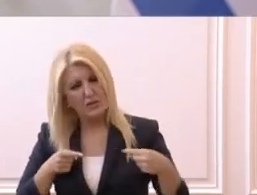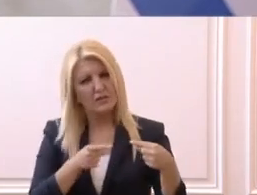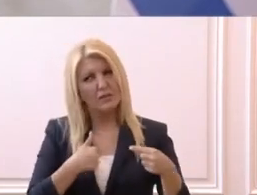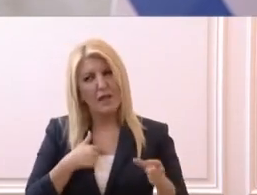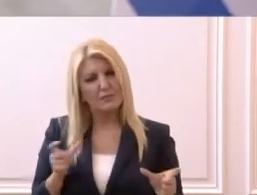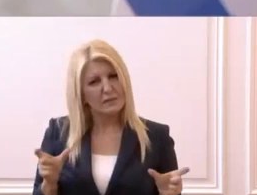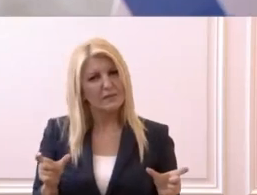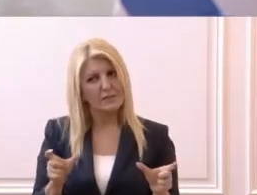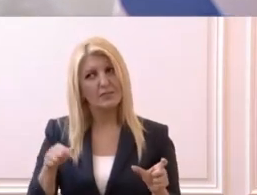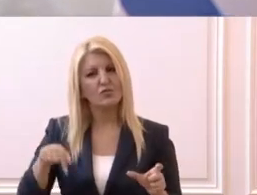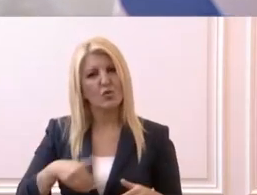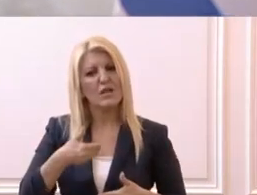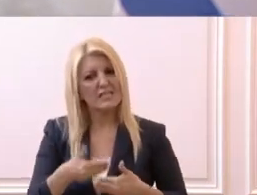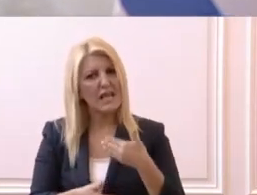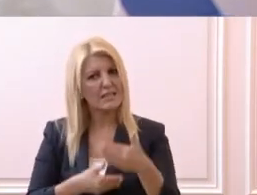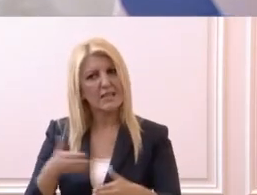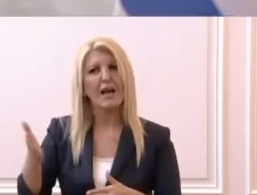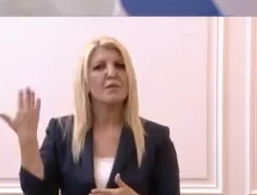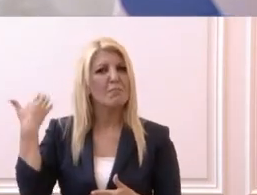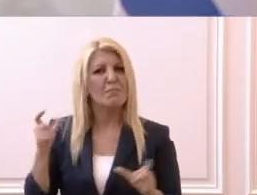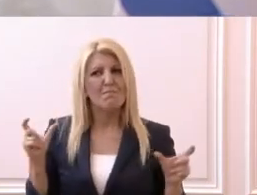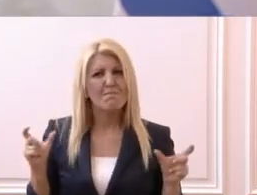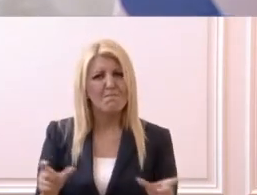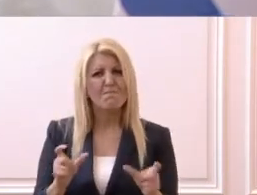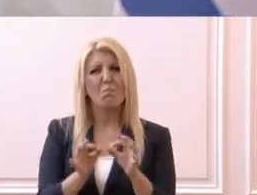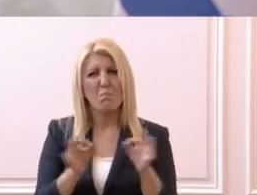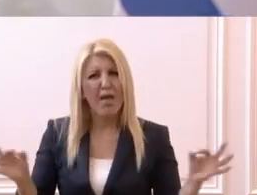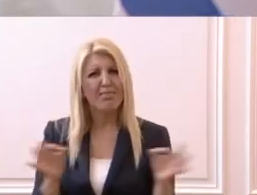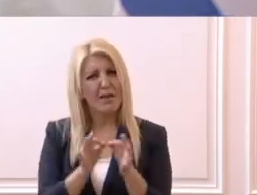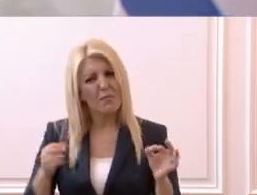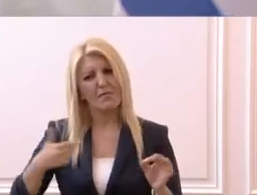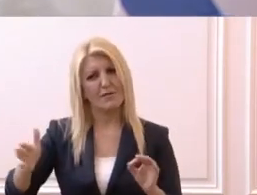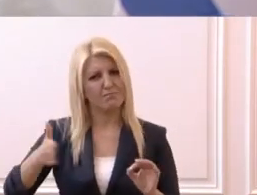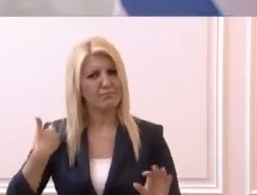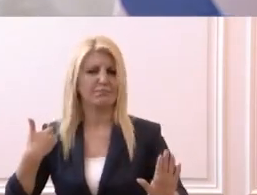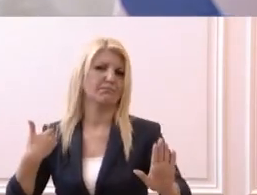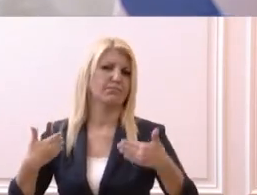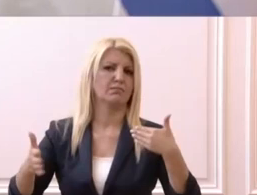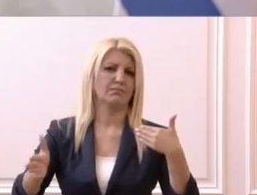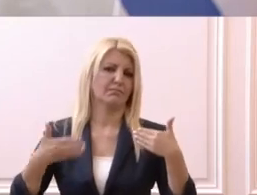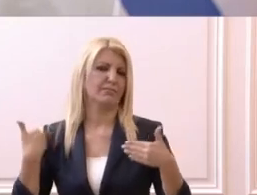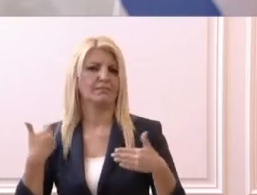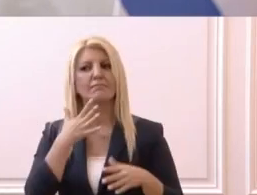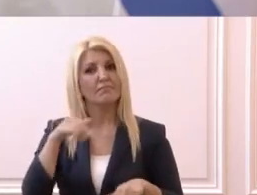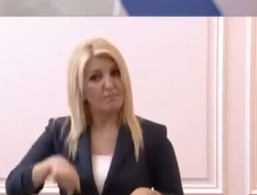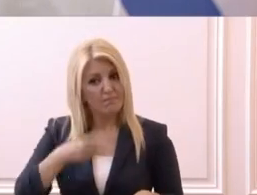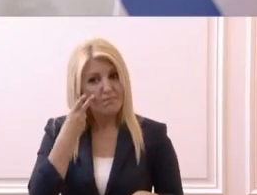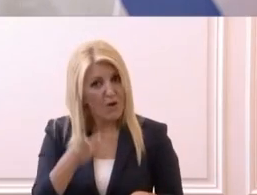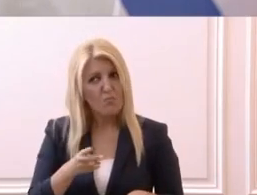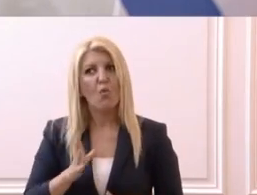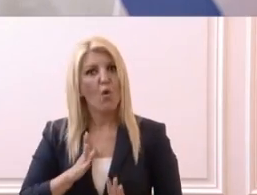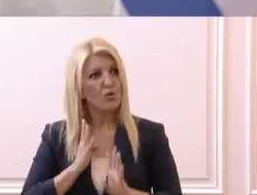περιορισμοί. Και καθώς, όπως είδαμε και στα σχετικά διαγράμματα, οι εμβολιασμοί απλώνονται όλο και πιο πολύ,